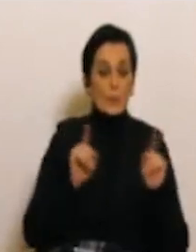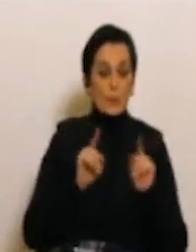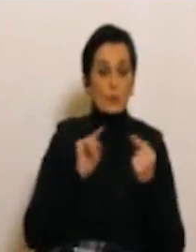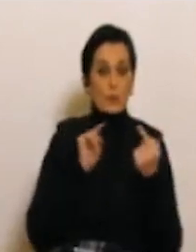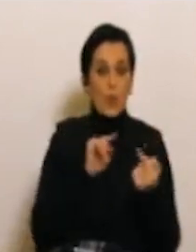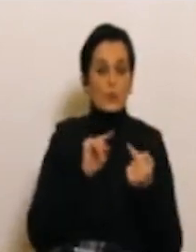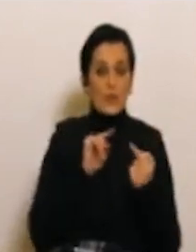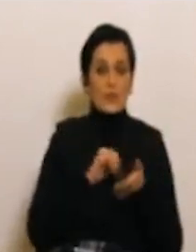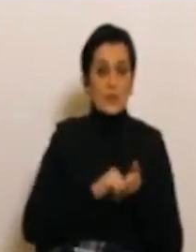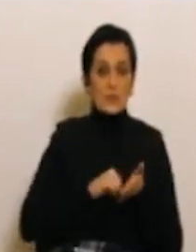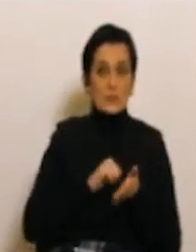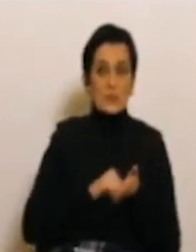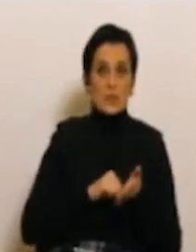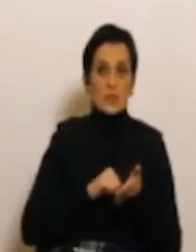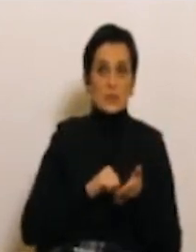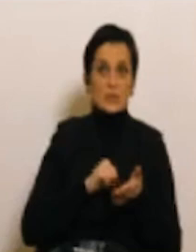არამედ